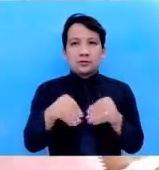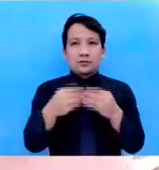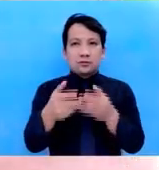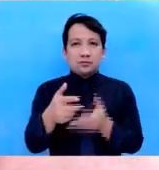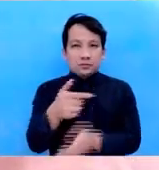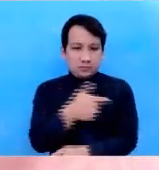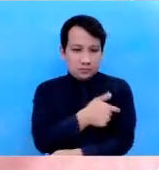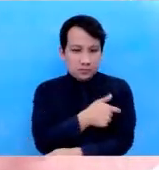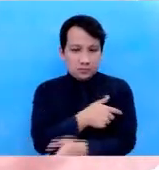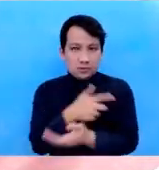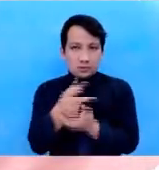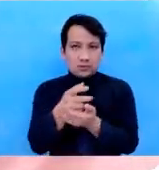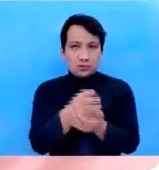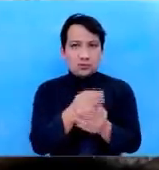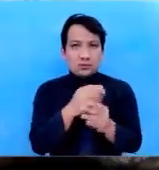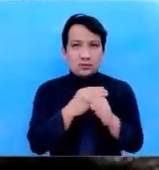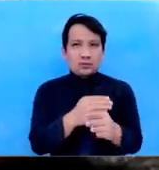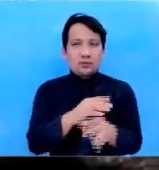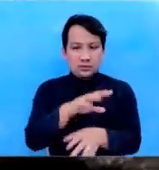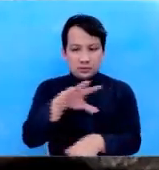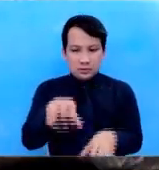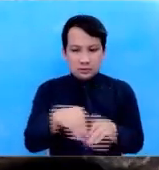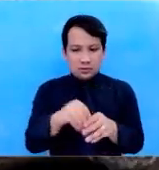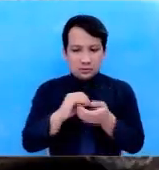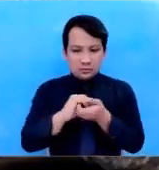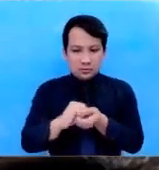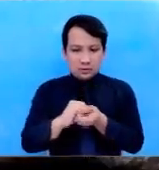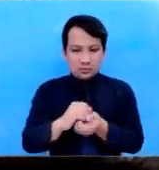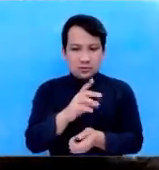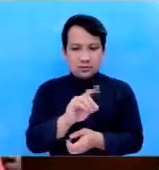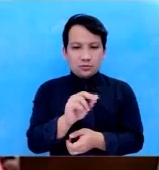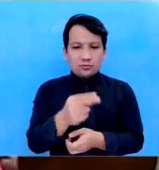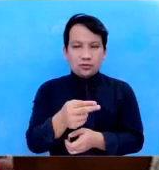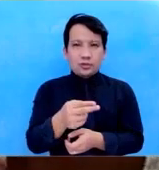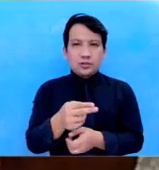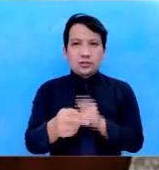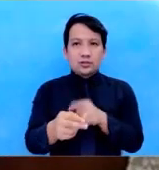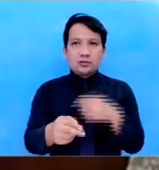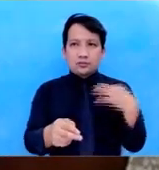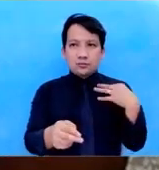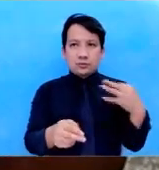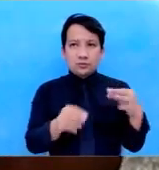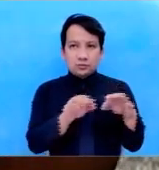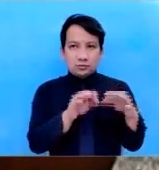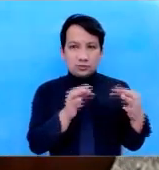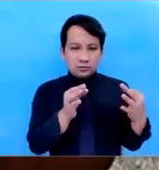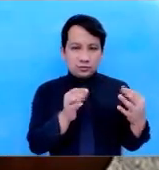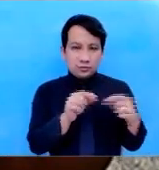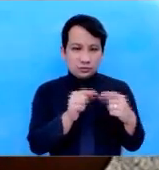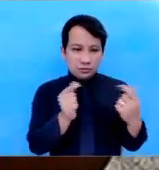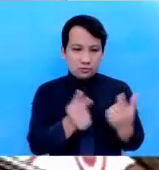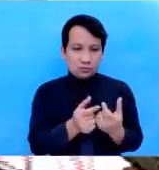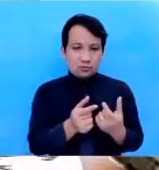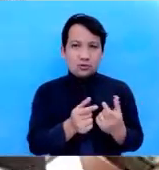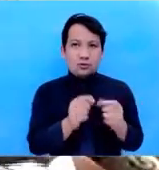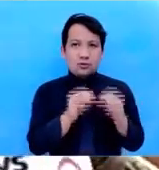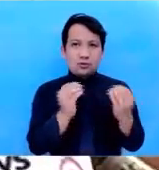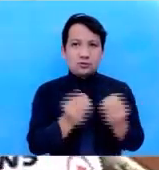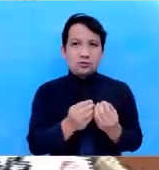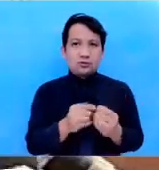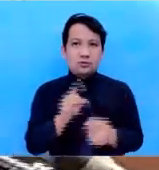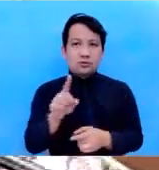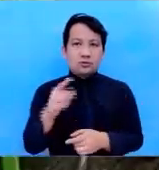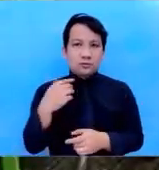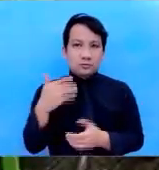sa COVID-19. Katuwang ng DOH sa bakunahan caravan ang isang volunteer organization. They are considered as one of the